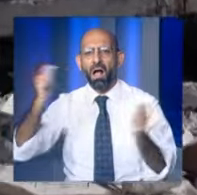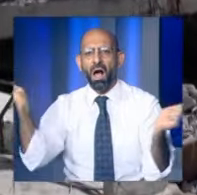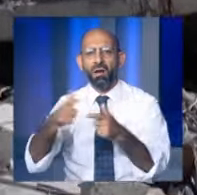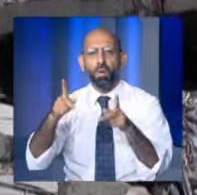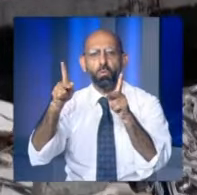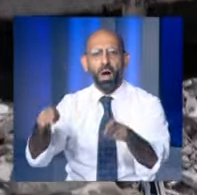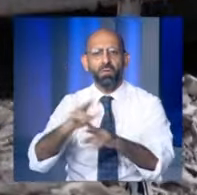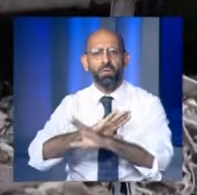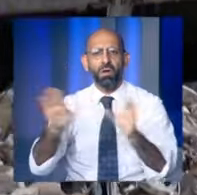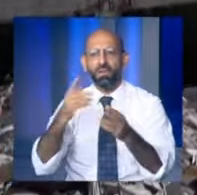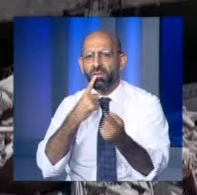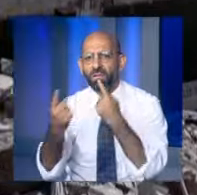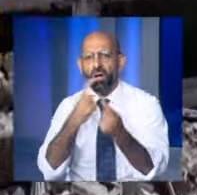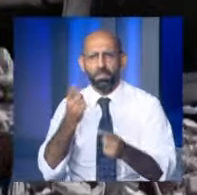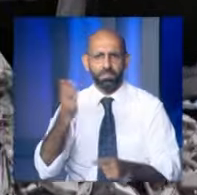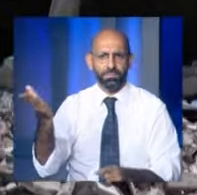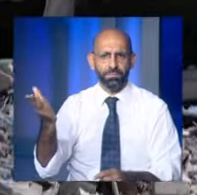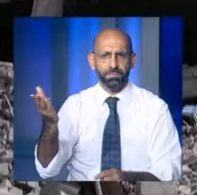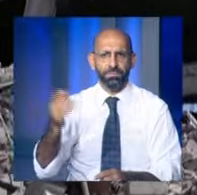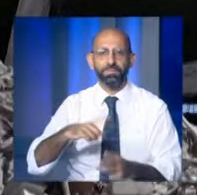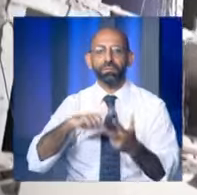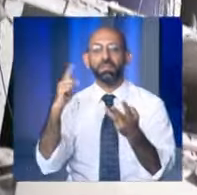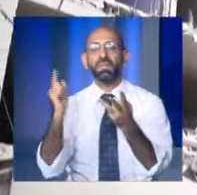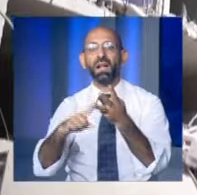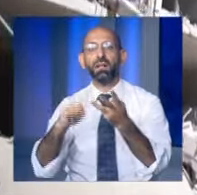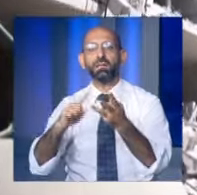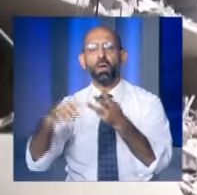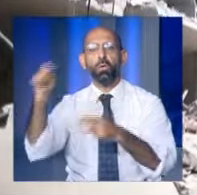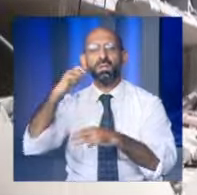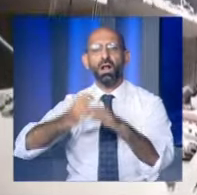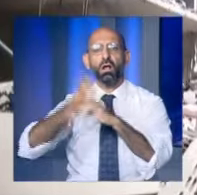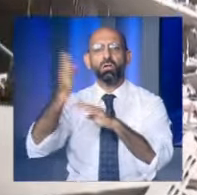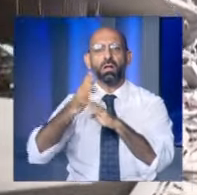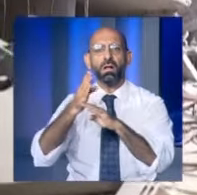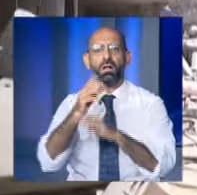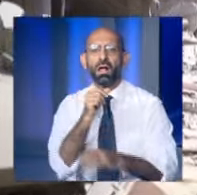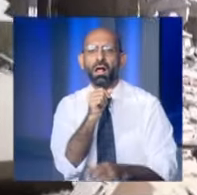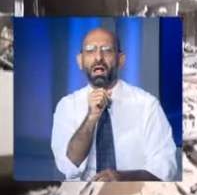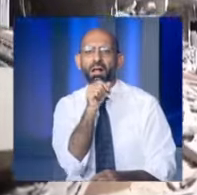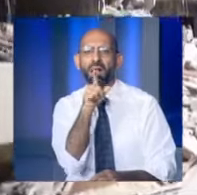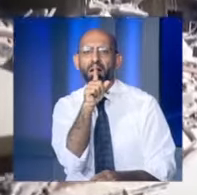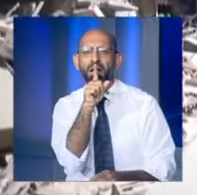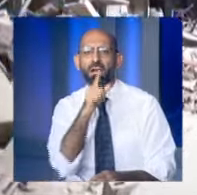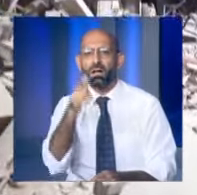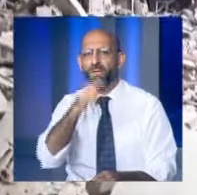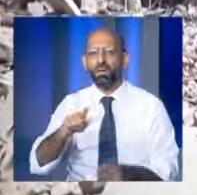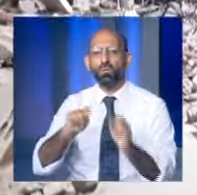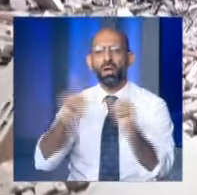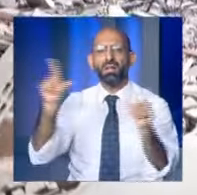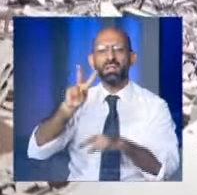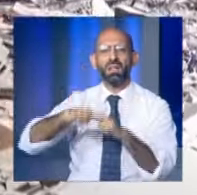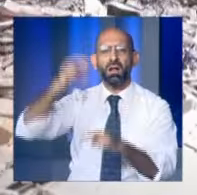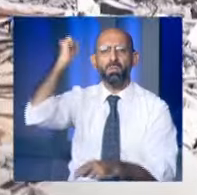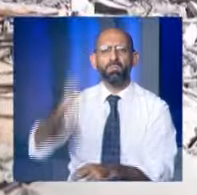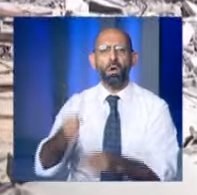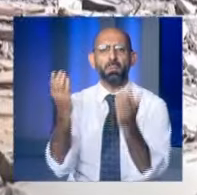إسرائيل للإرادة السياسية لإنهاء الحرب في غزة. بدورها دانت وزارة الخارجية القطرية بشدة قصف